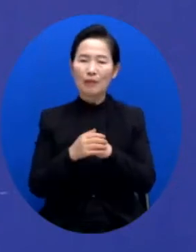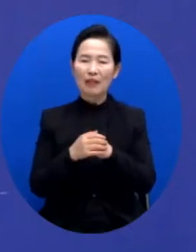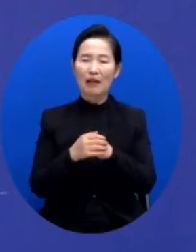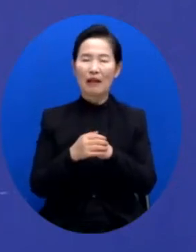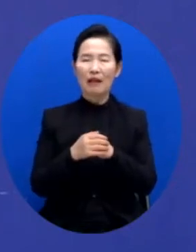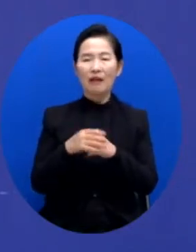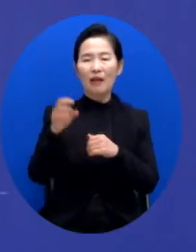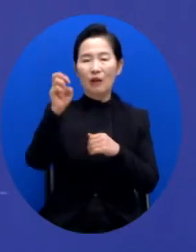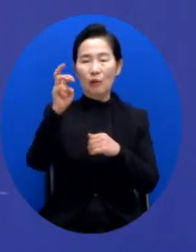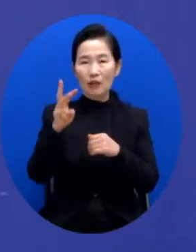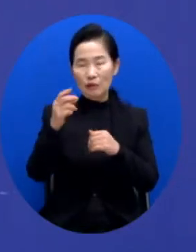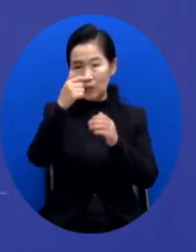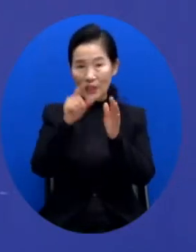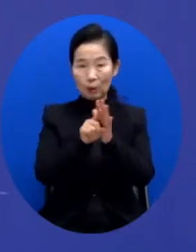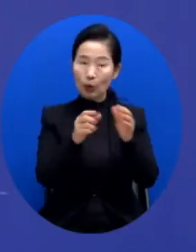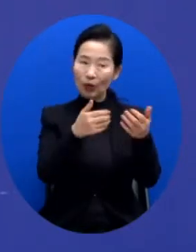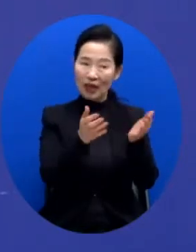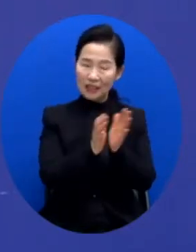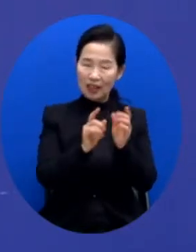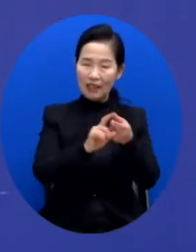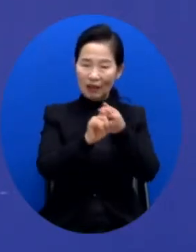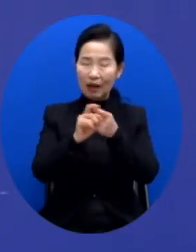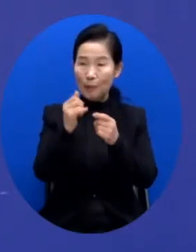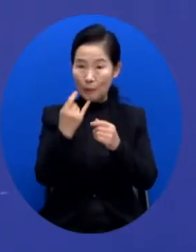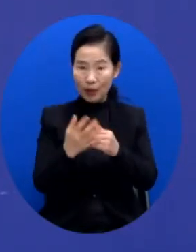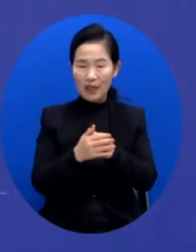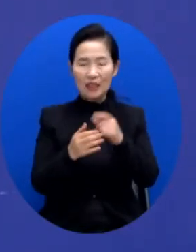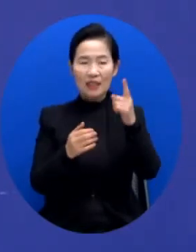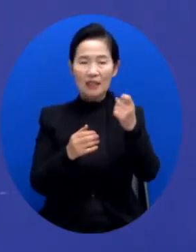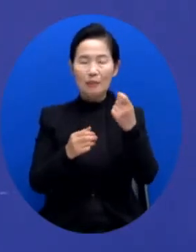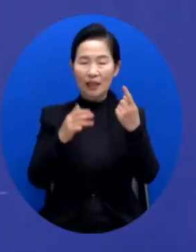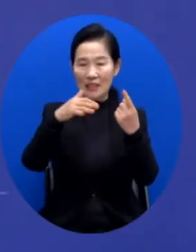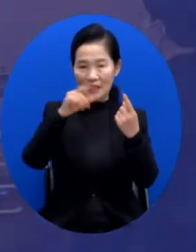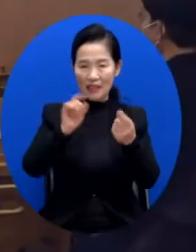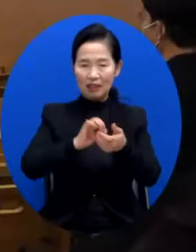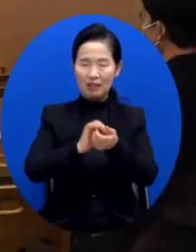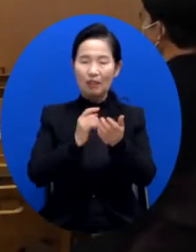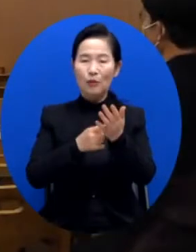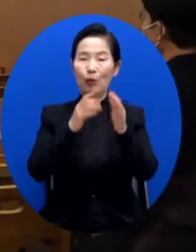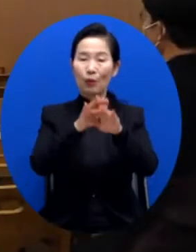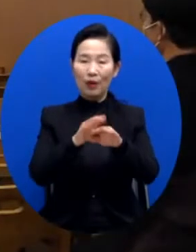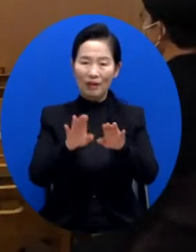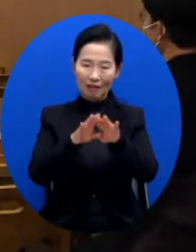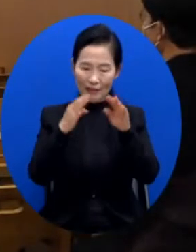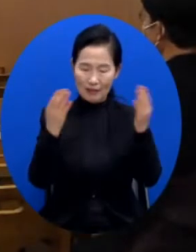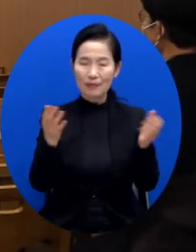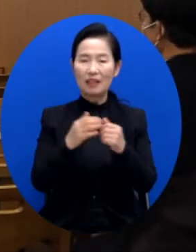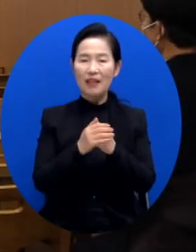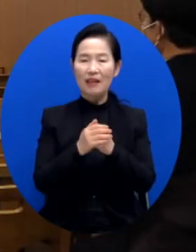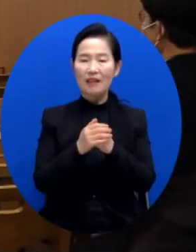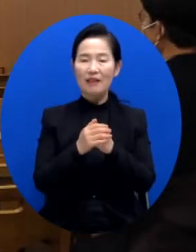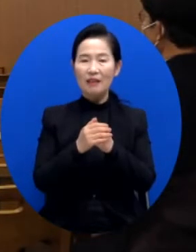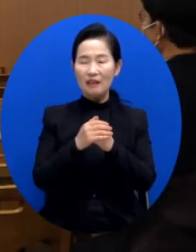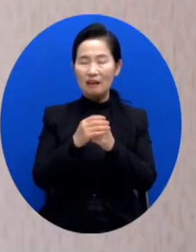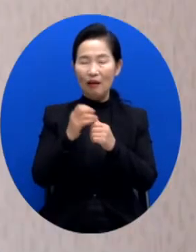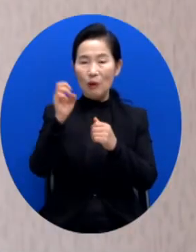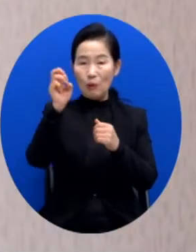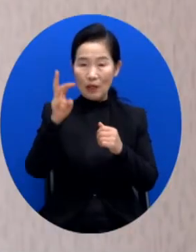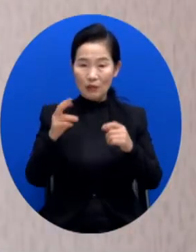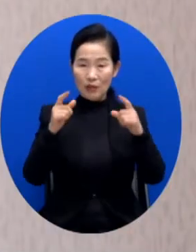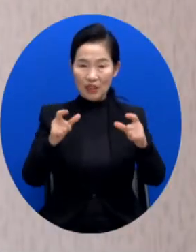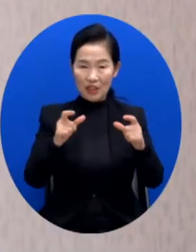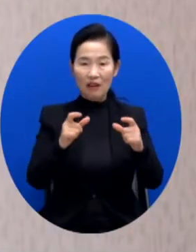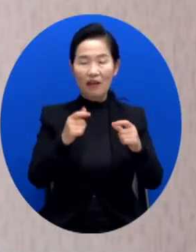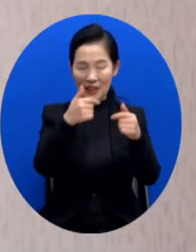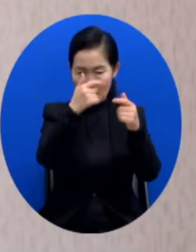광주 기독 단체 어나 패가 11차 정기총회 를 가졌습니다 광주지역 기록 단체장들이 참여한